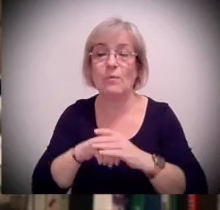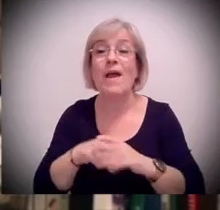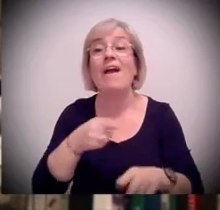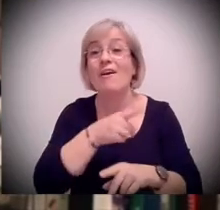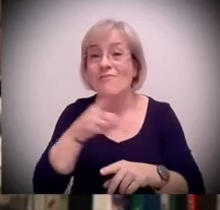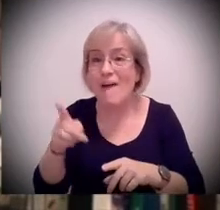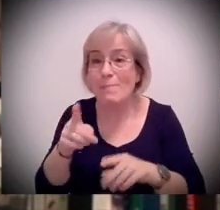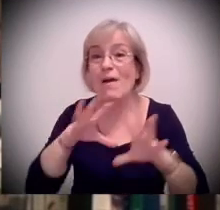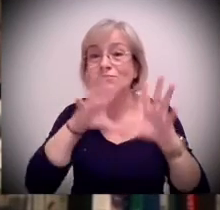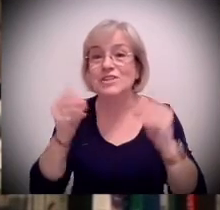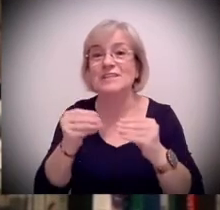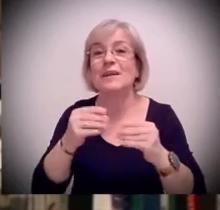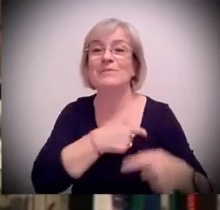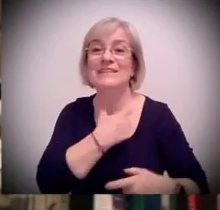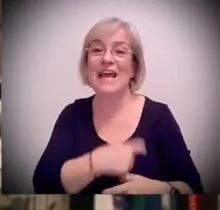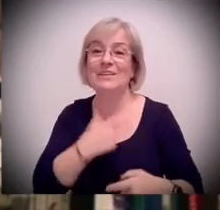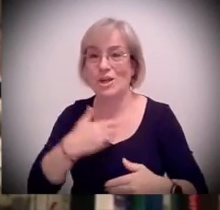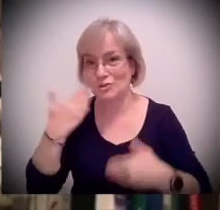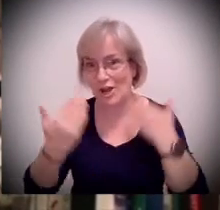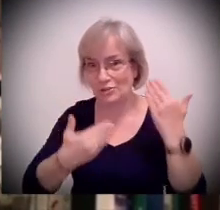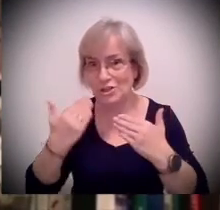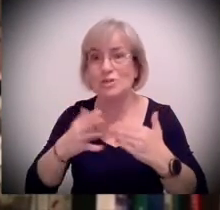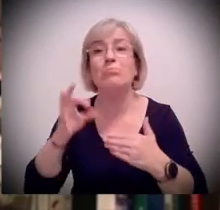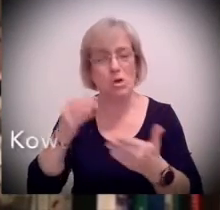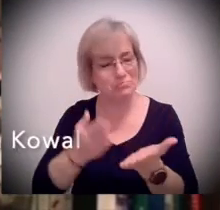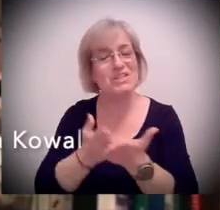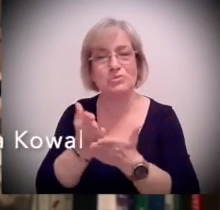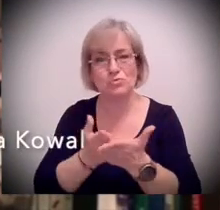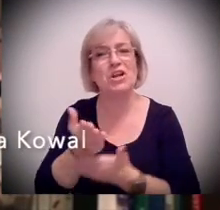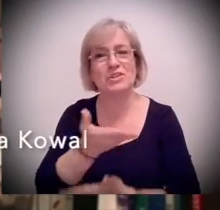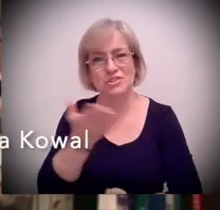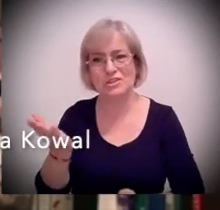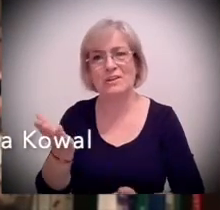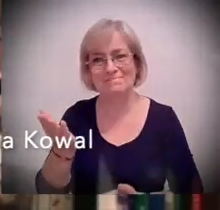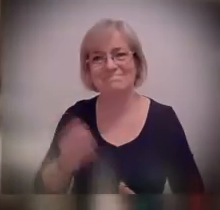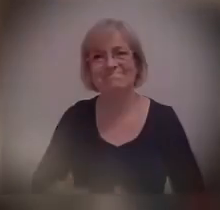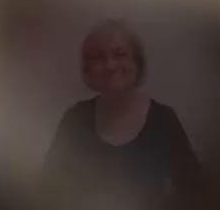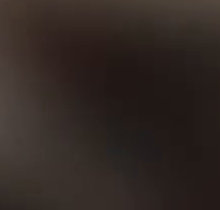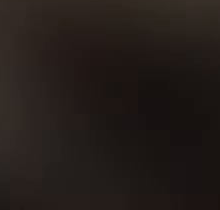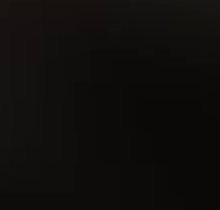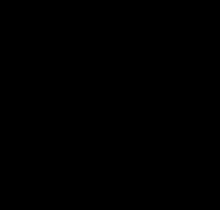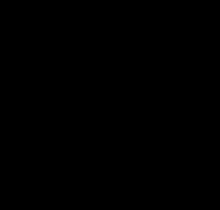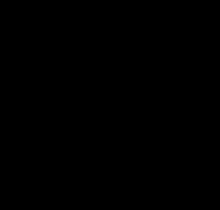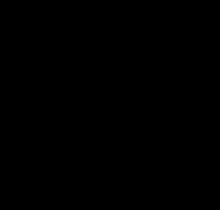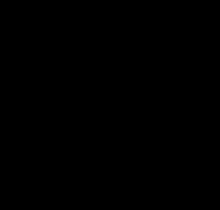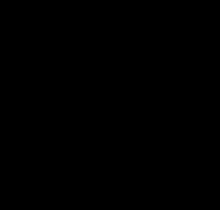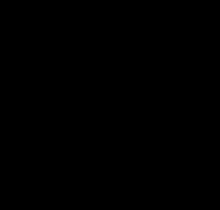Wam wszystkim serdecznie życzę, bo żeście na to zasłużyli.